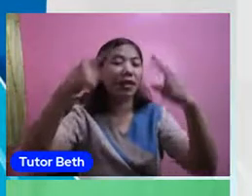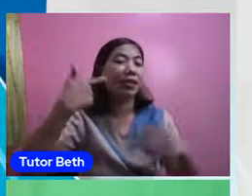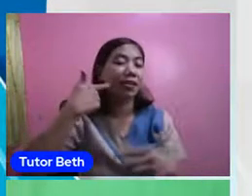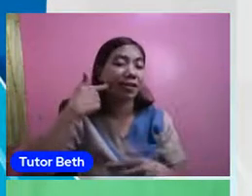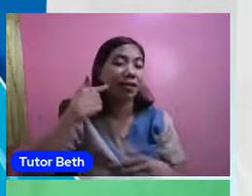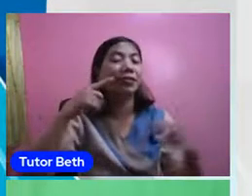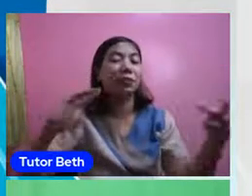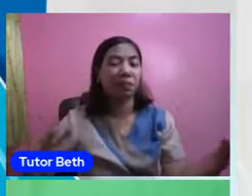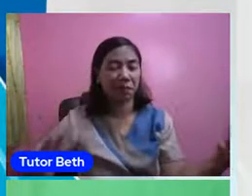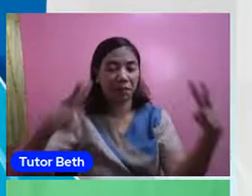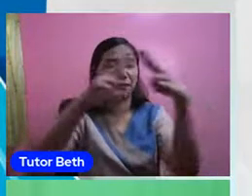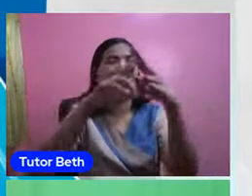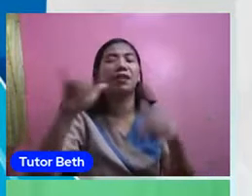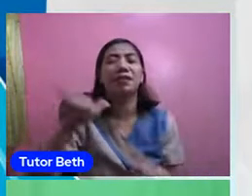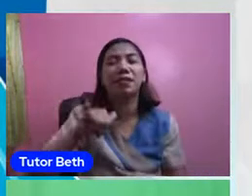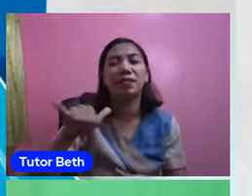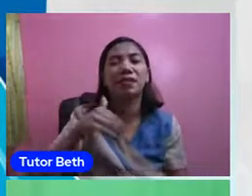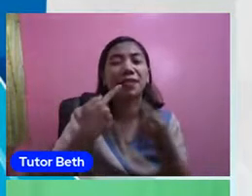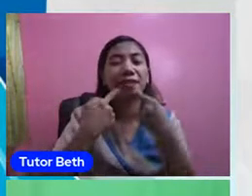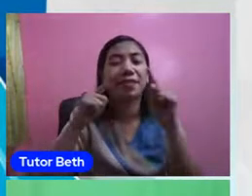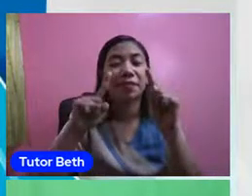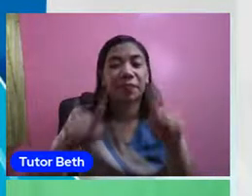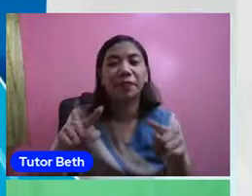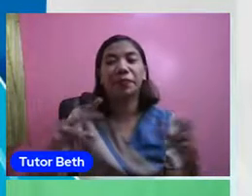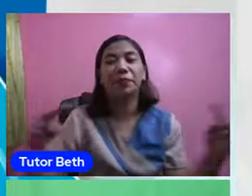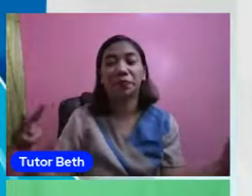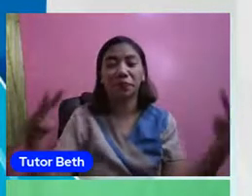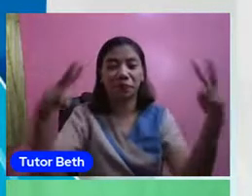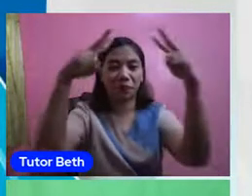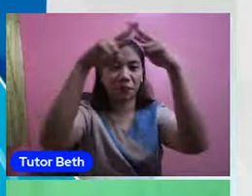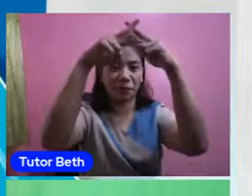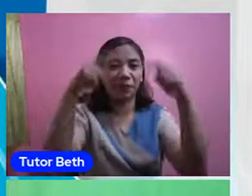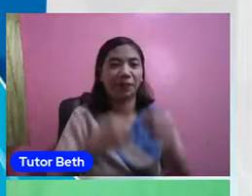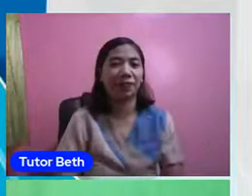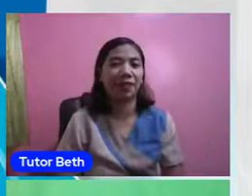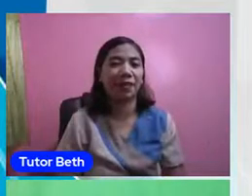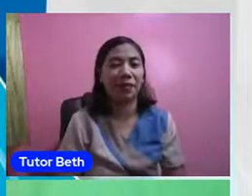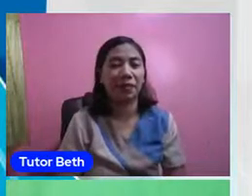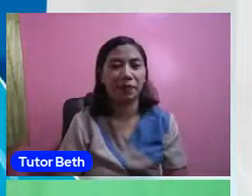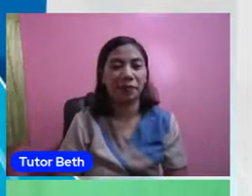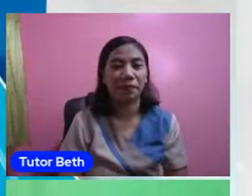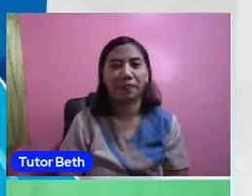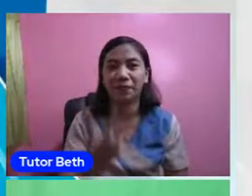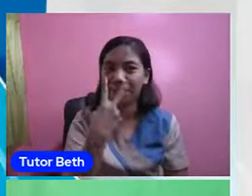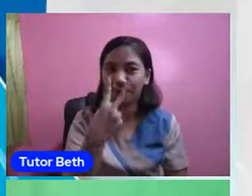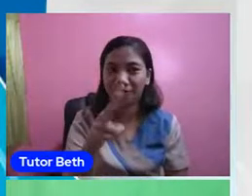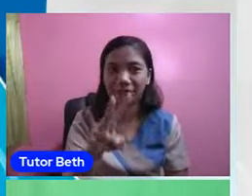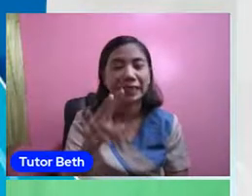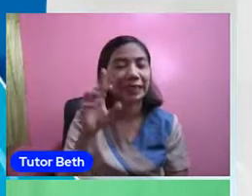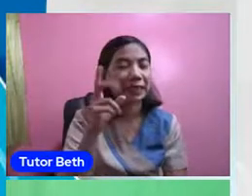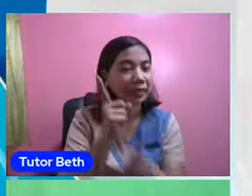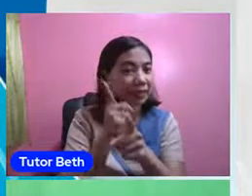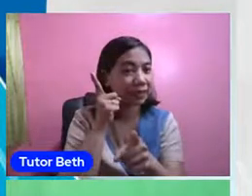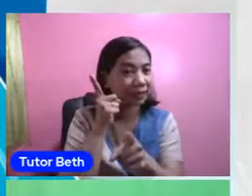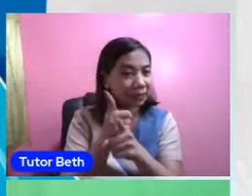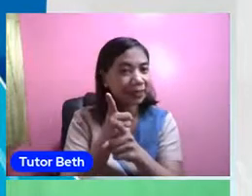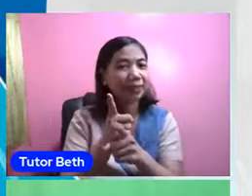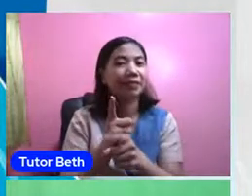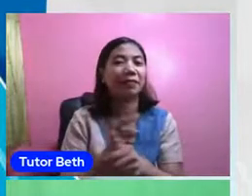bulkan. Si Honey Faye, bulkan. Okay. Tignan natin kung tama yung mga kanilang kasagutan.